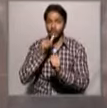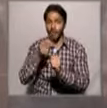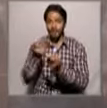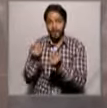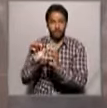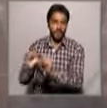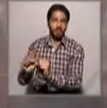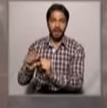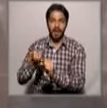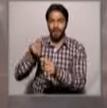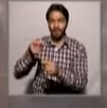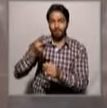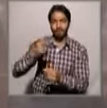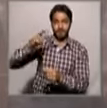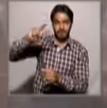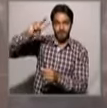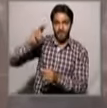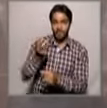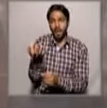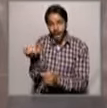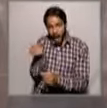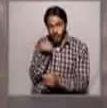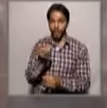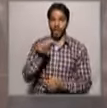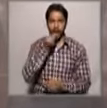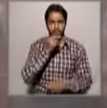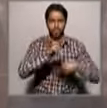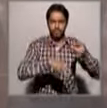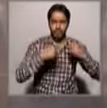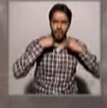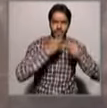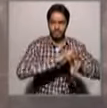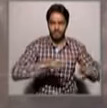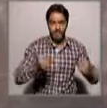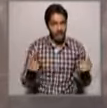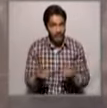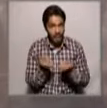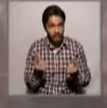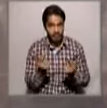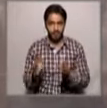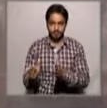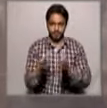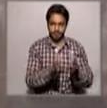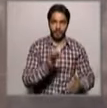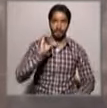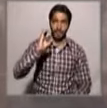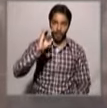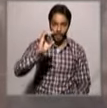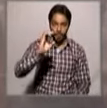الطيب أن يعتمد على هذا الدخل الربوي، وإن كان ربما يرى بعض يعني يرى